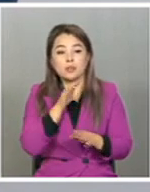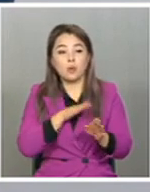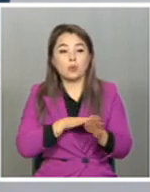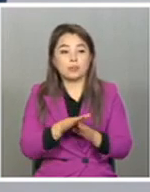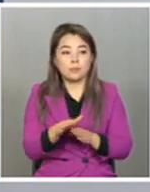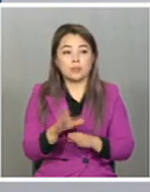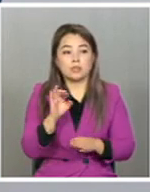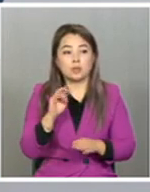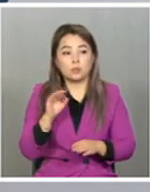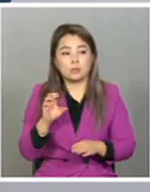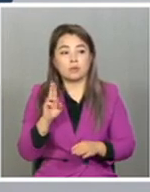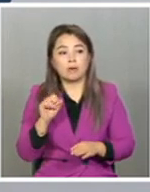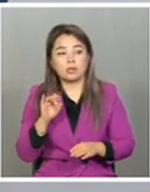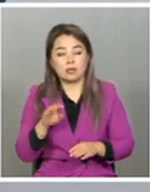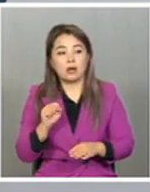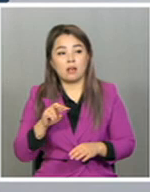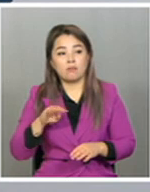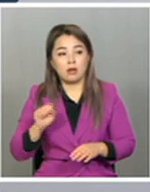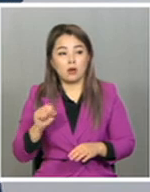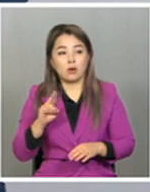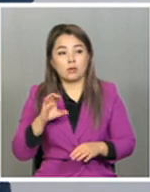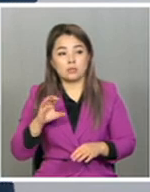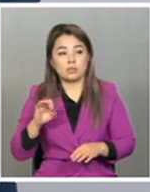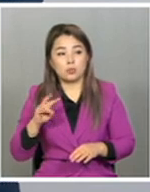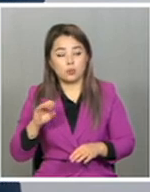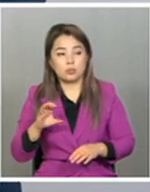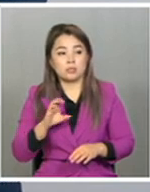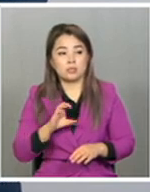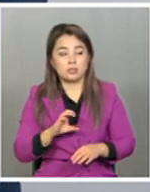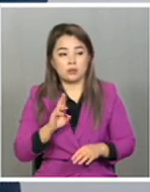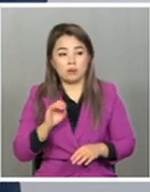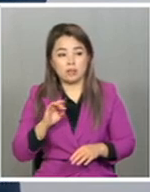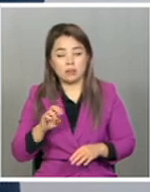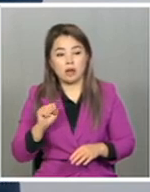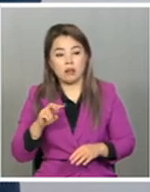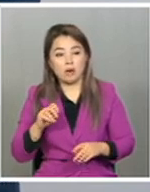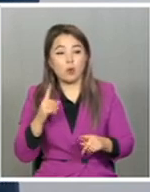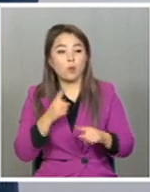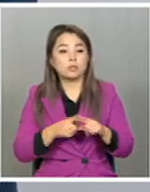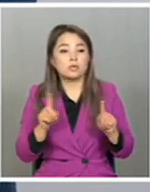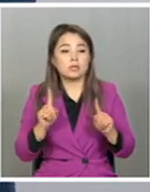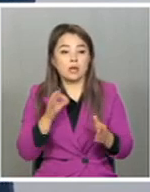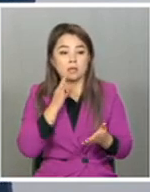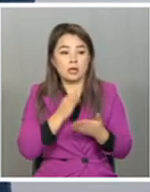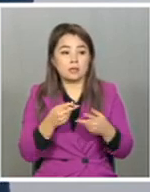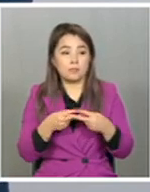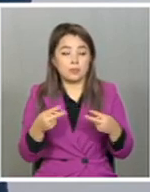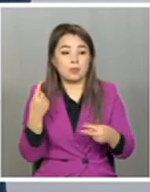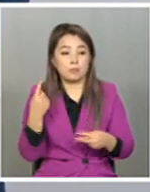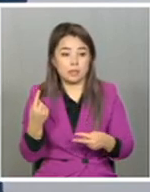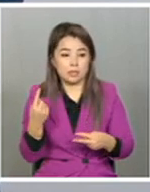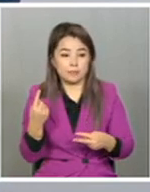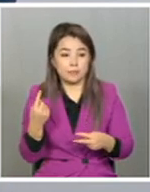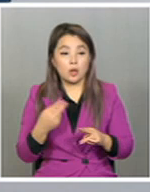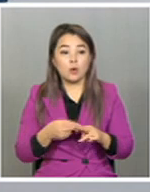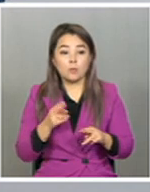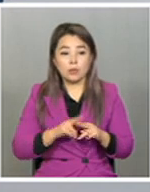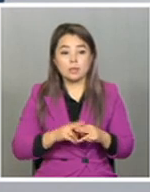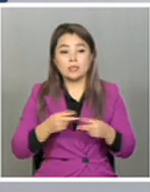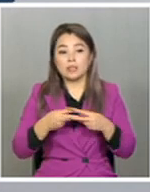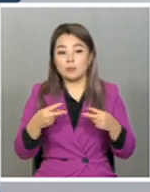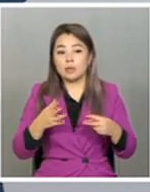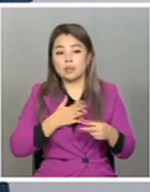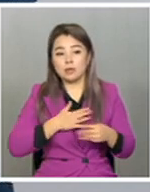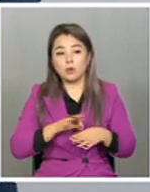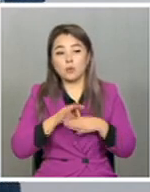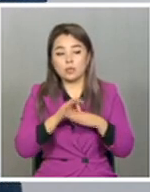орындайық. Синус квадрат альфа мен косинус квадрат альфаның қосындысы неге тең болады? Ол бірге тең болады. Бұл тепе-теңдікті біз